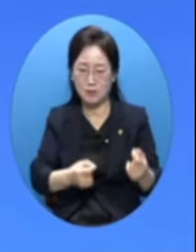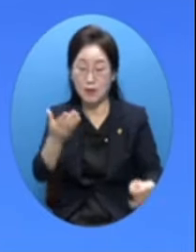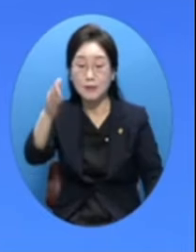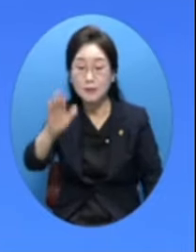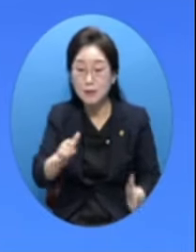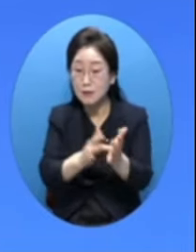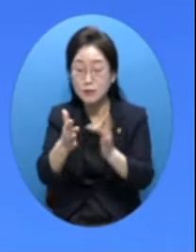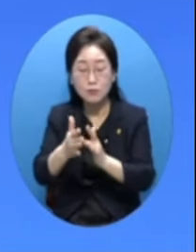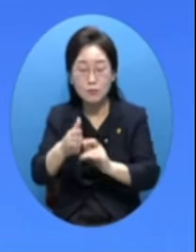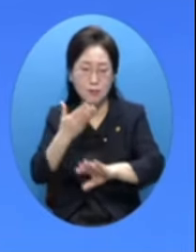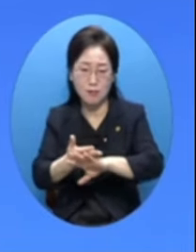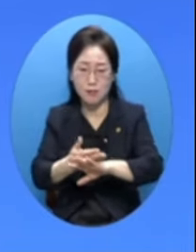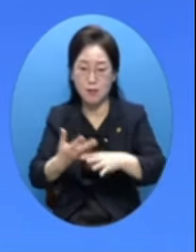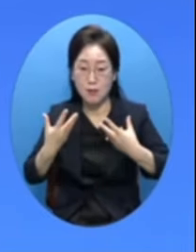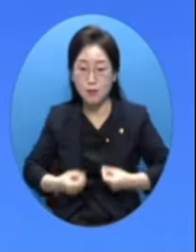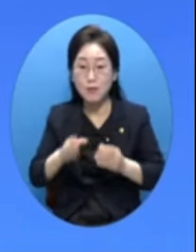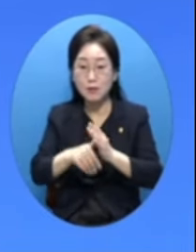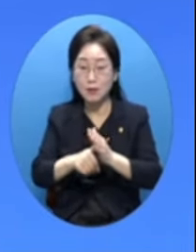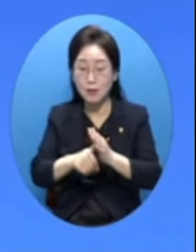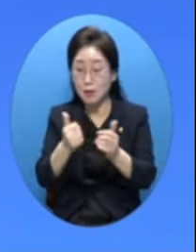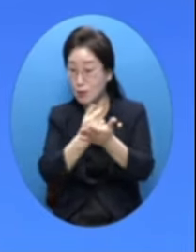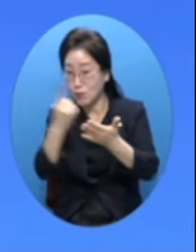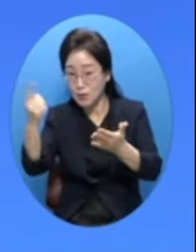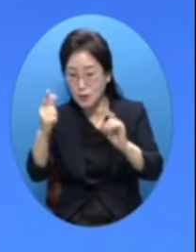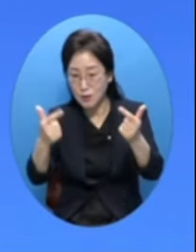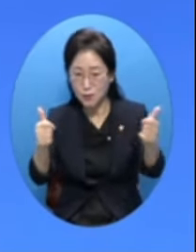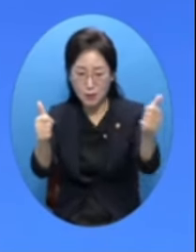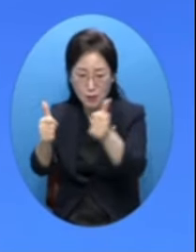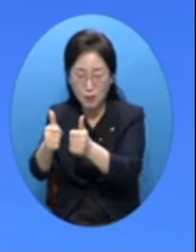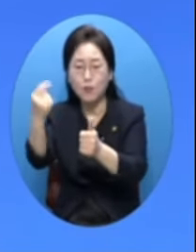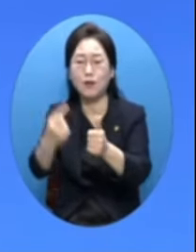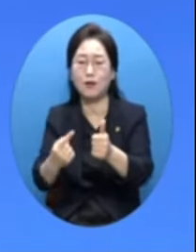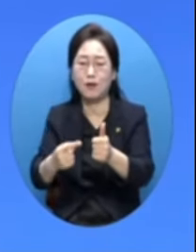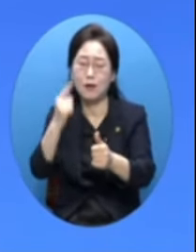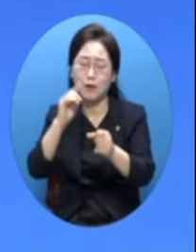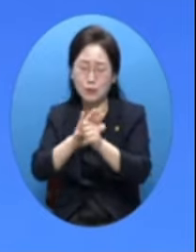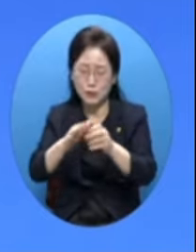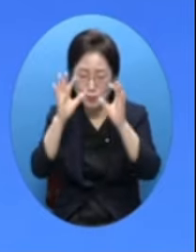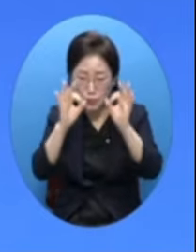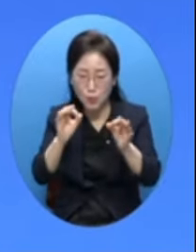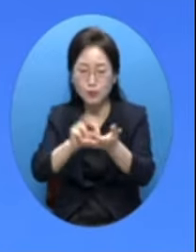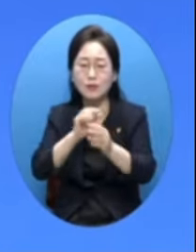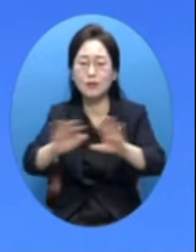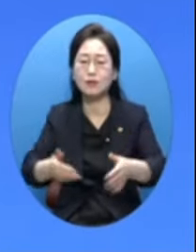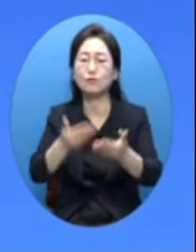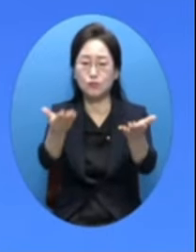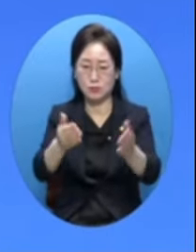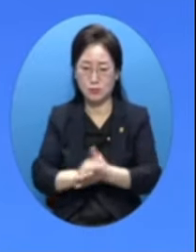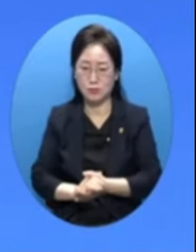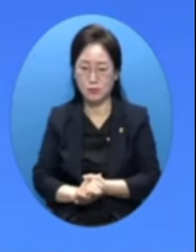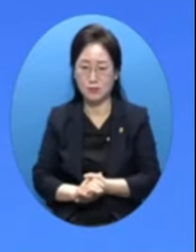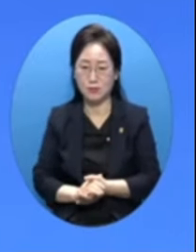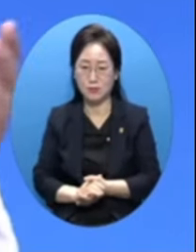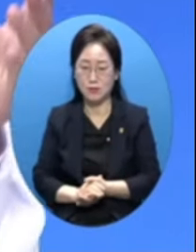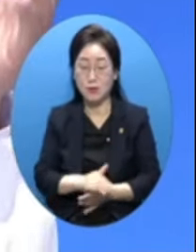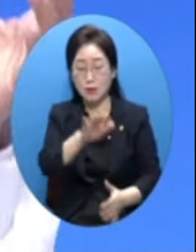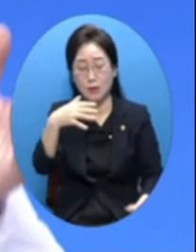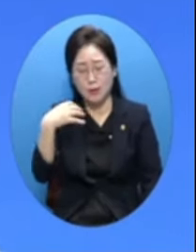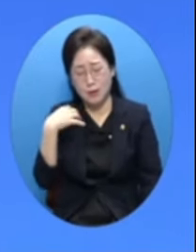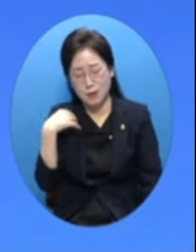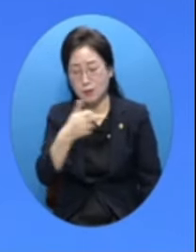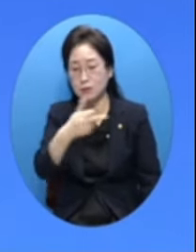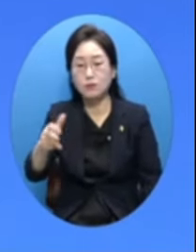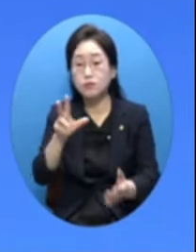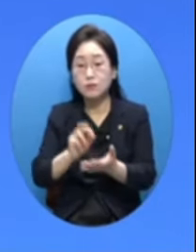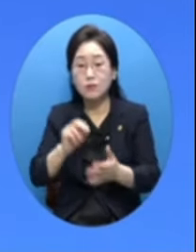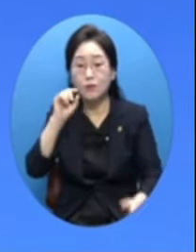때 우리를 떠나지 아니하시고 우리 가까이 오셔서 우리를 불쌍히 보시고 우리들의 문제를 해결해 주시는 것입니다. 우리가 감당할 수 없는 큰